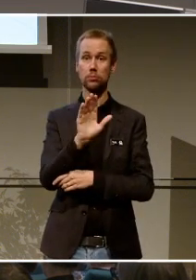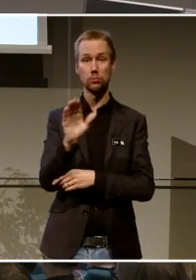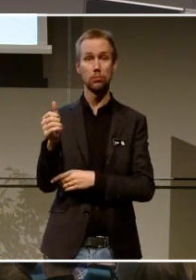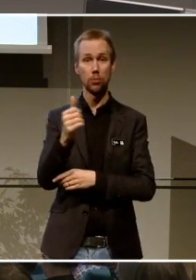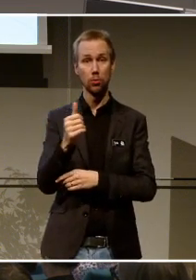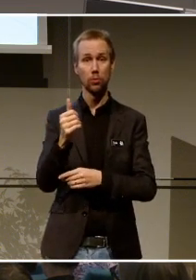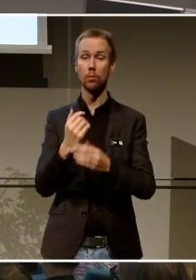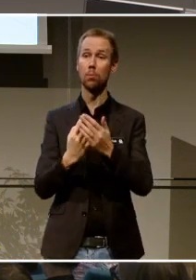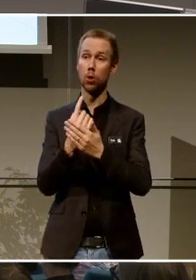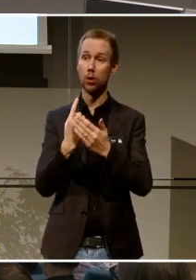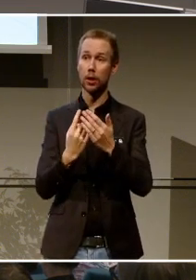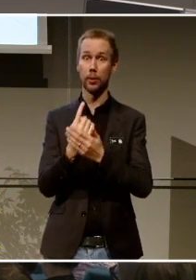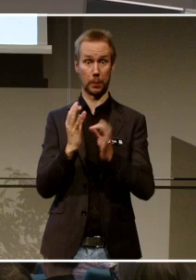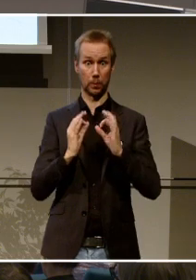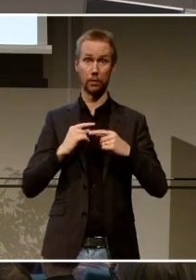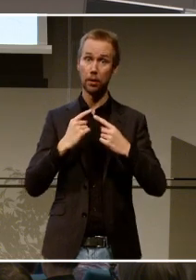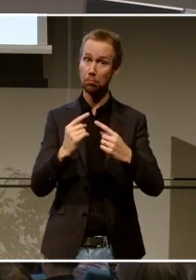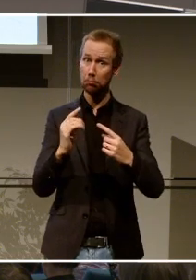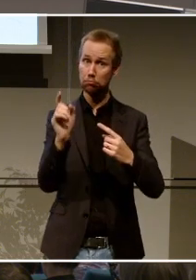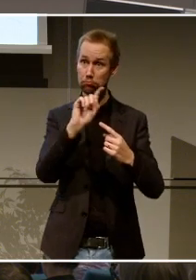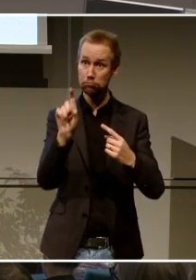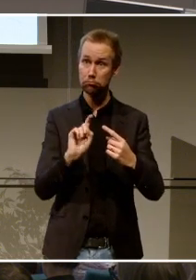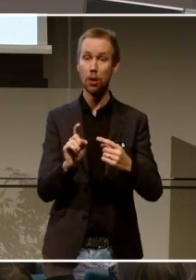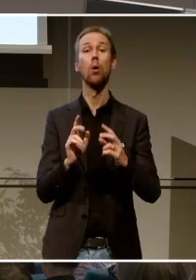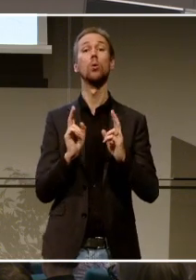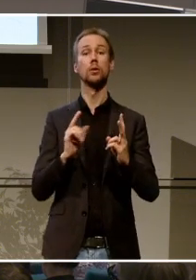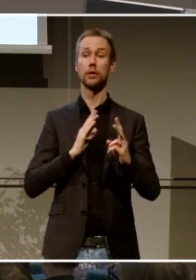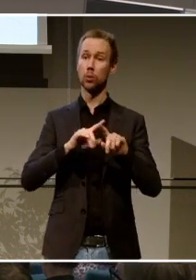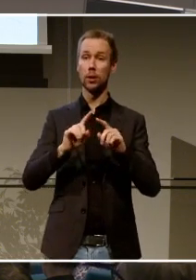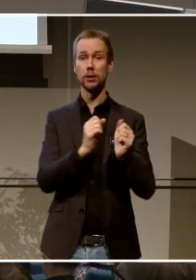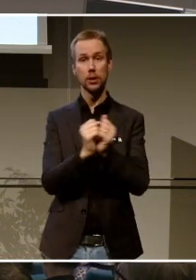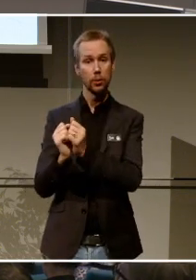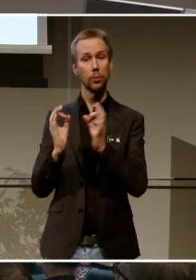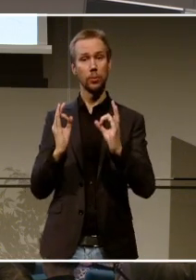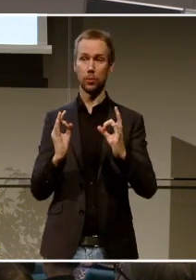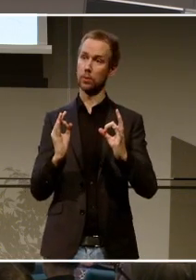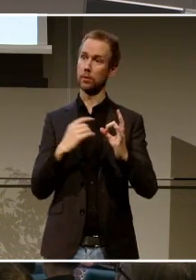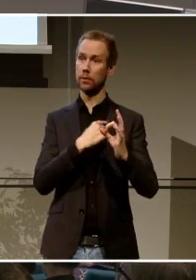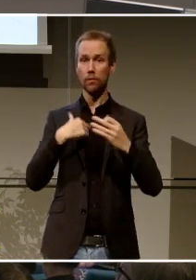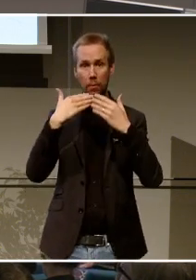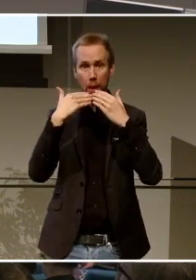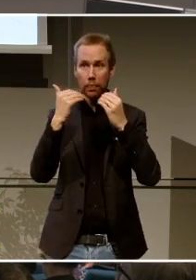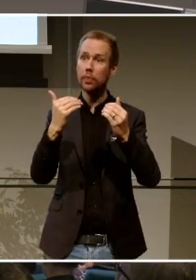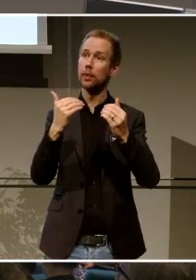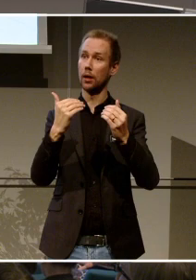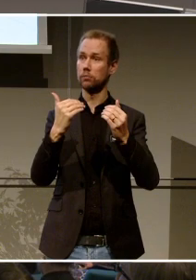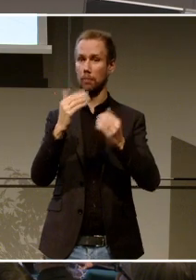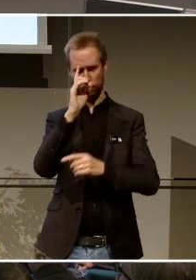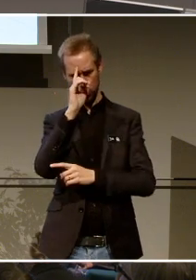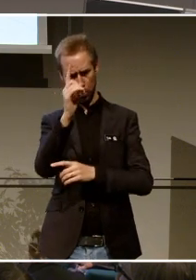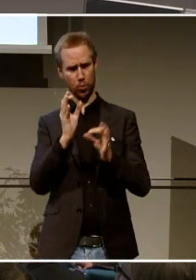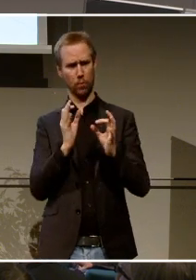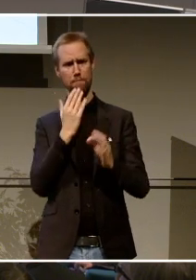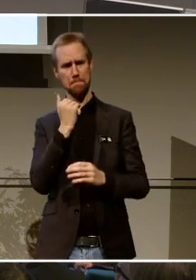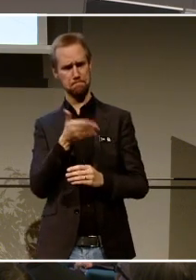Och då finns det olika sätt att jobba med det här, hur vi kan förstå vilka andra är. Och då är det frågan,